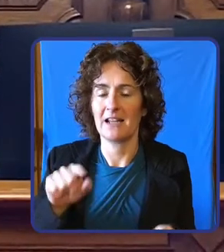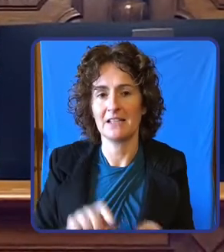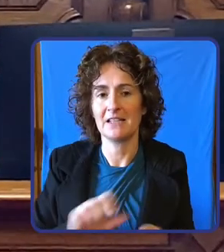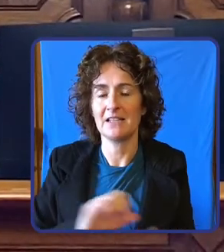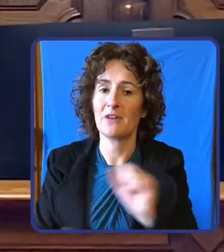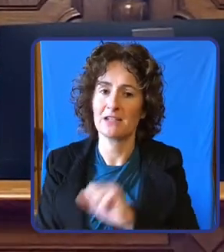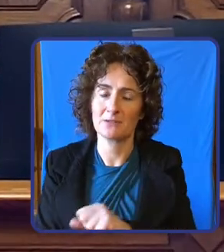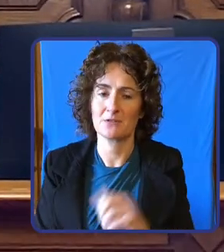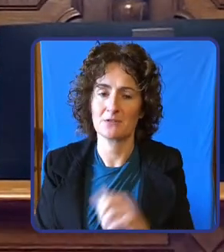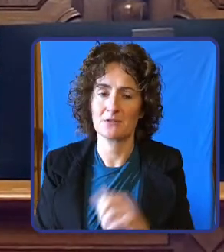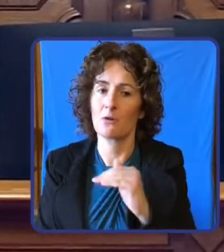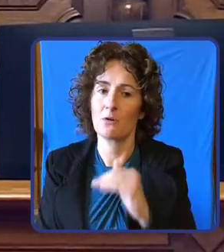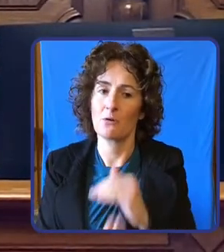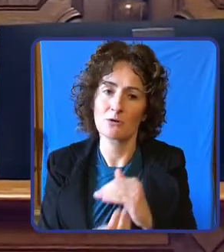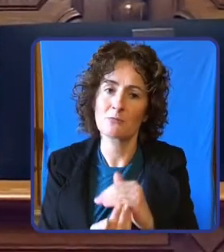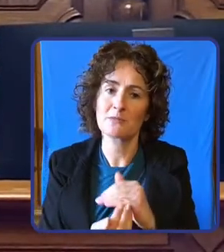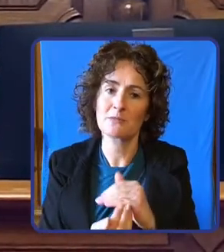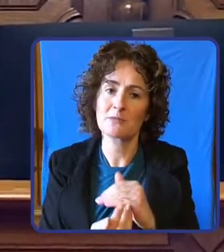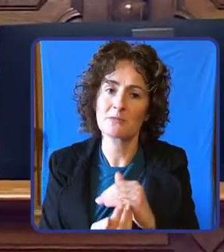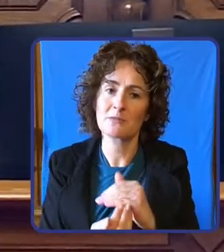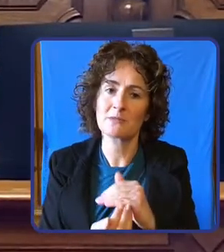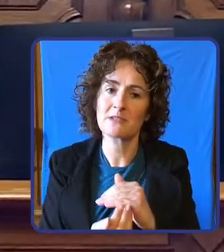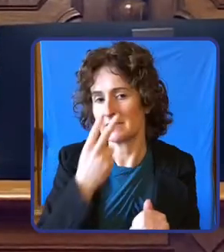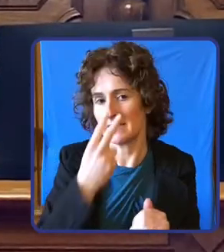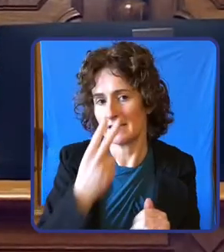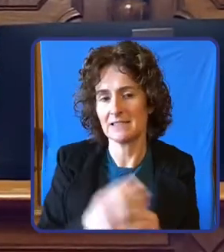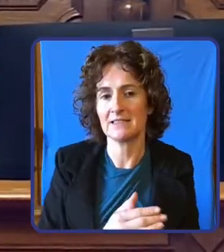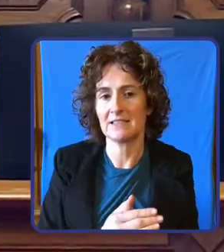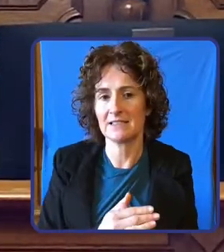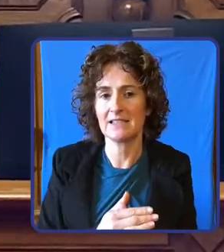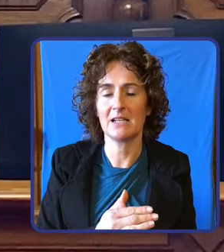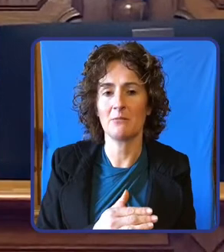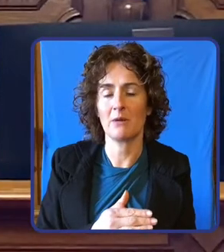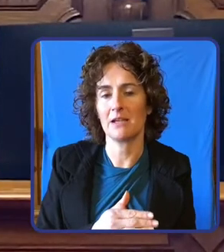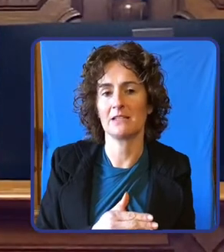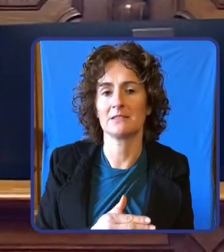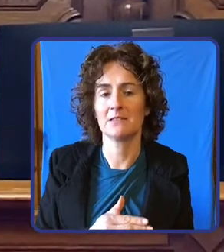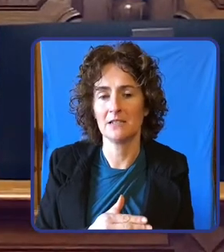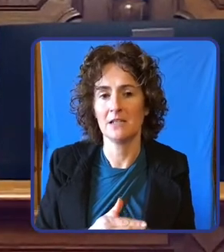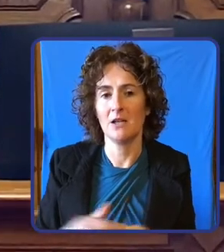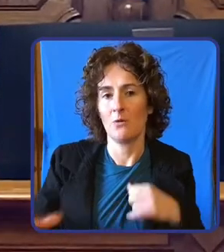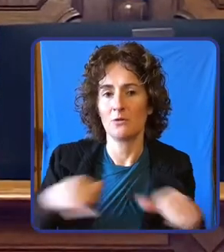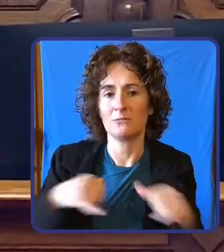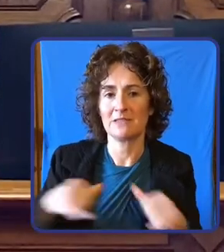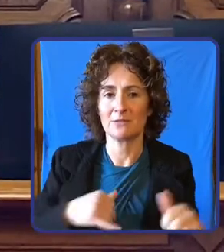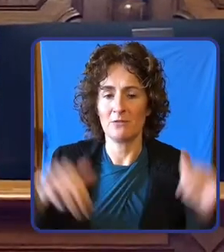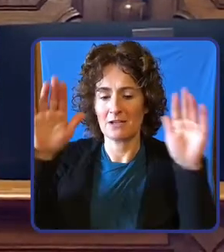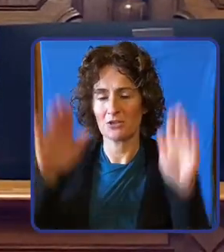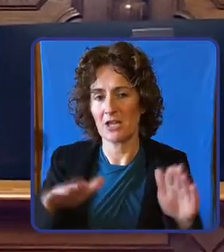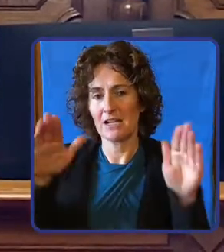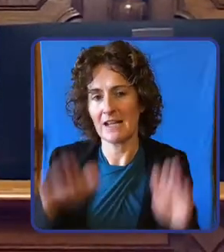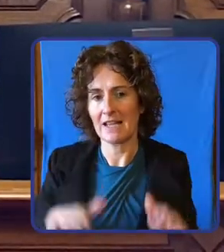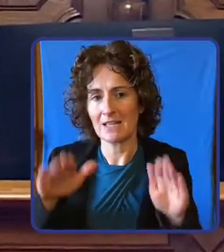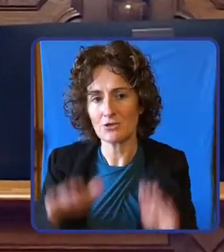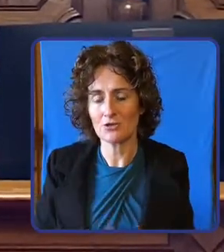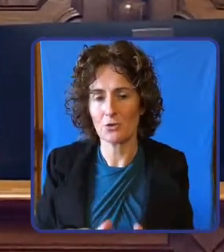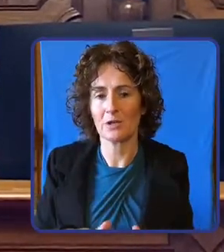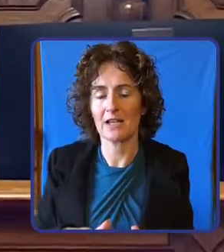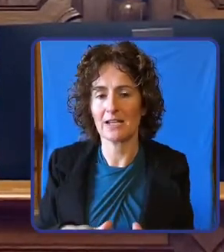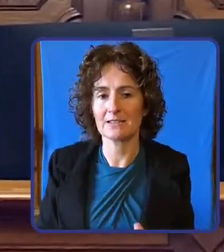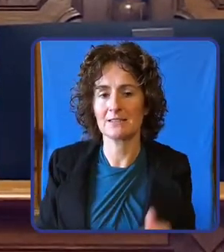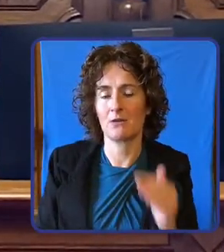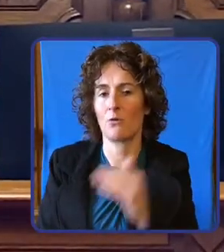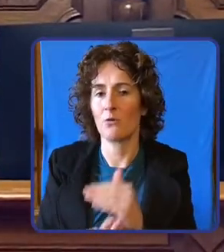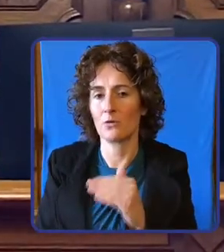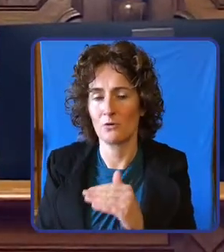Korrupciókutató intézet 90%-áról 10% alá esett le a korrupciós kockázat Vásárhelyen. Jó, erre legyenek önök is nagyon büszkék, bár tudom,